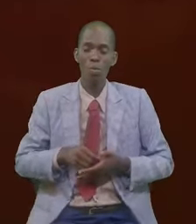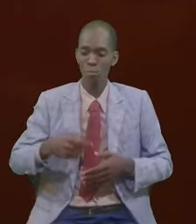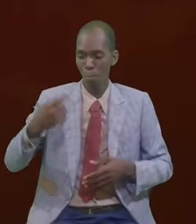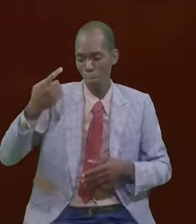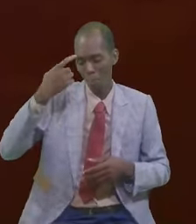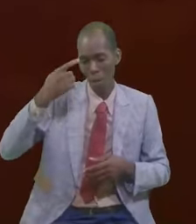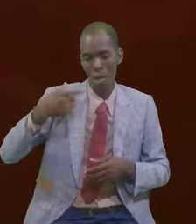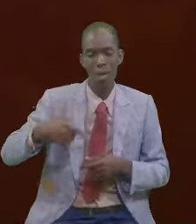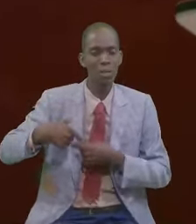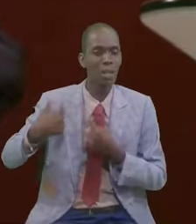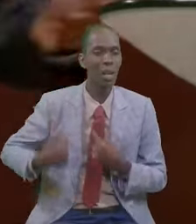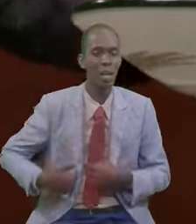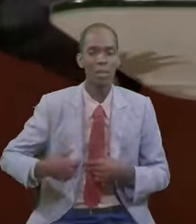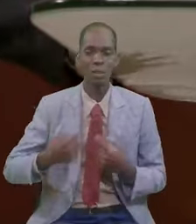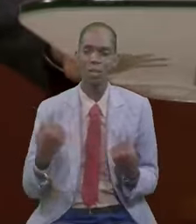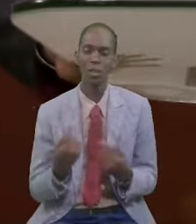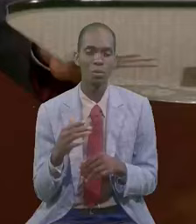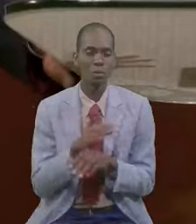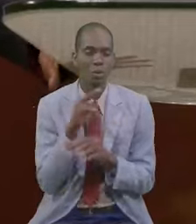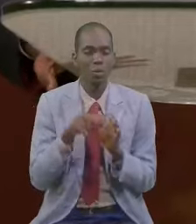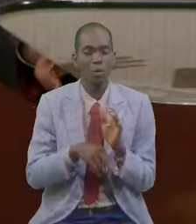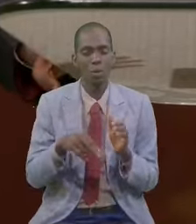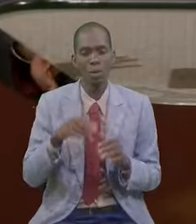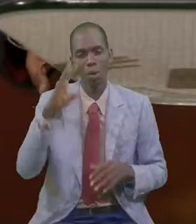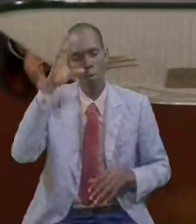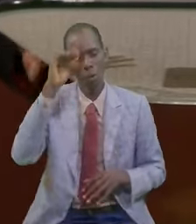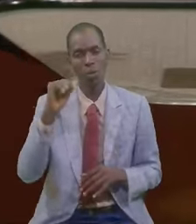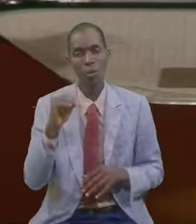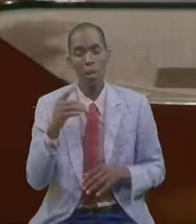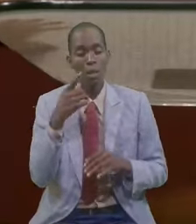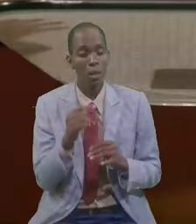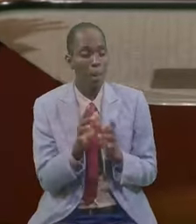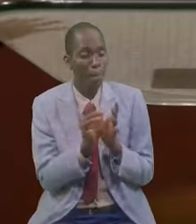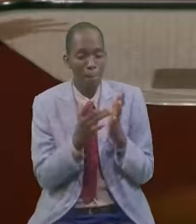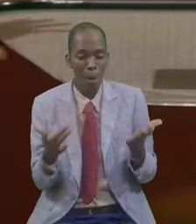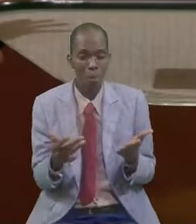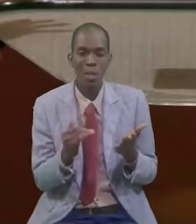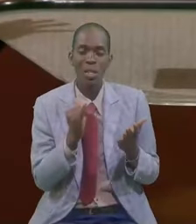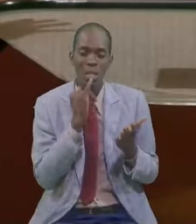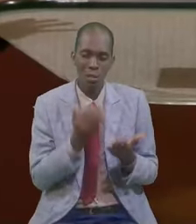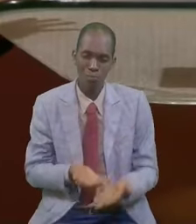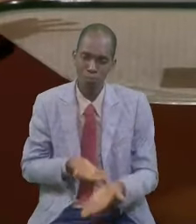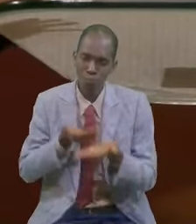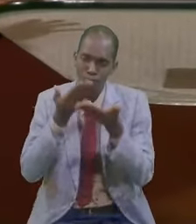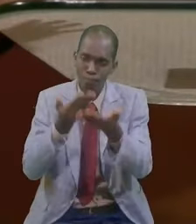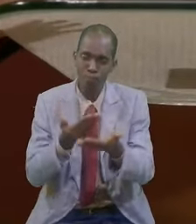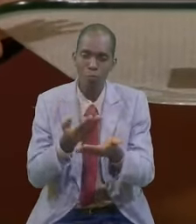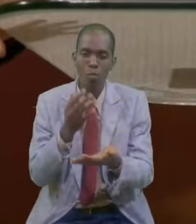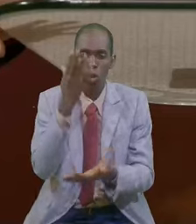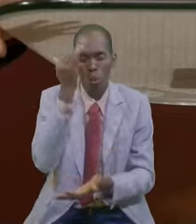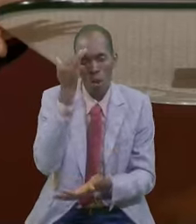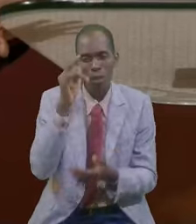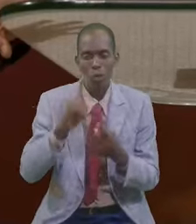dépravé de l'homme ou de la femme. Mais l'écriture est donnée afin qu'elle nous